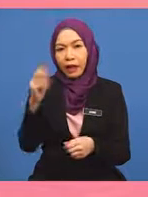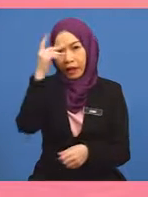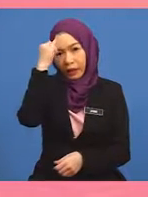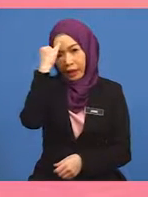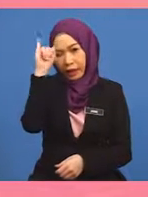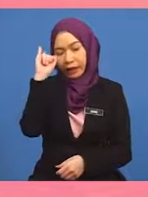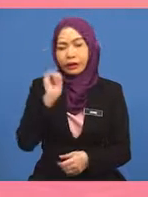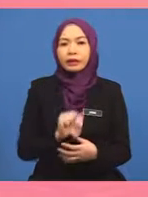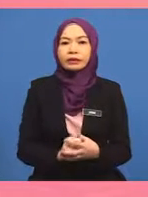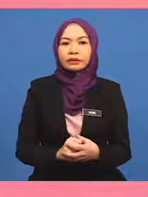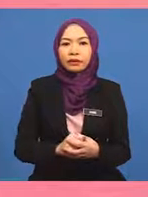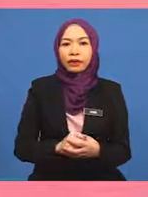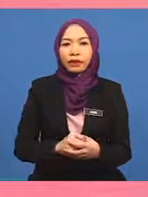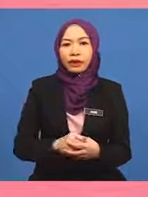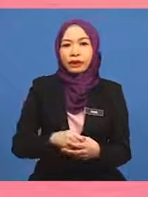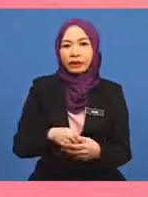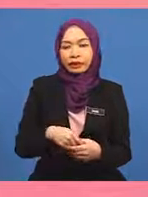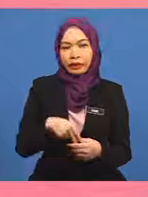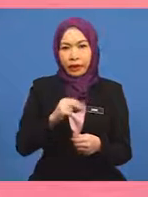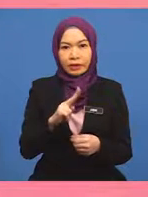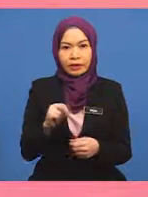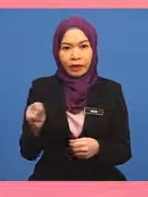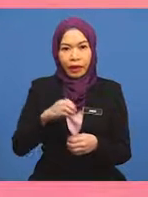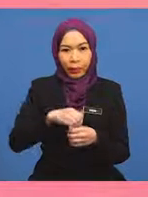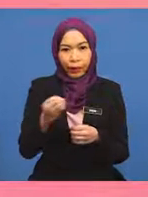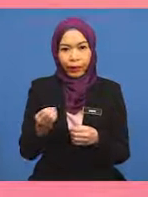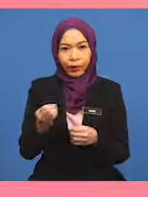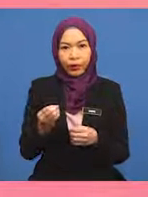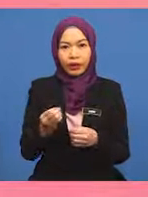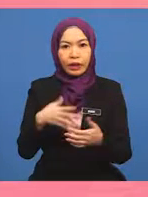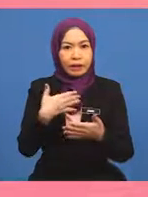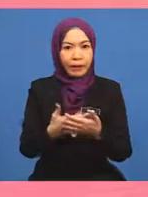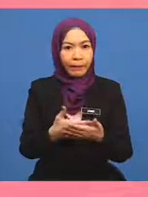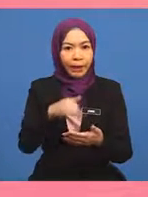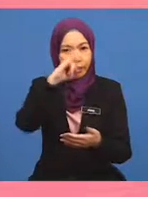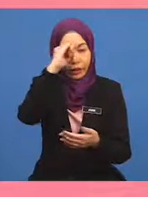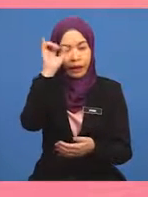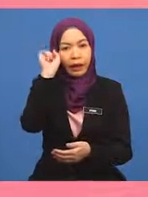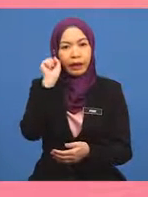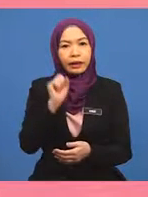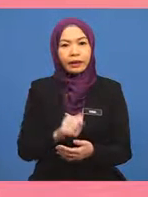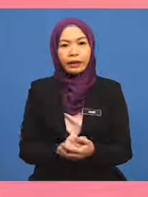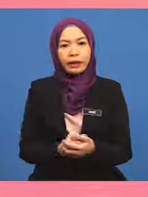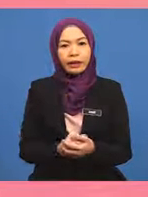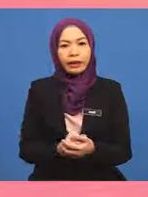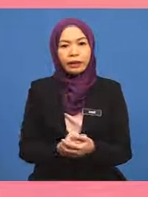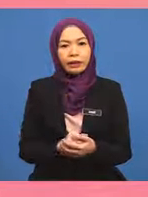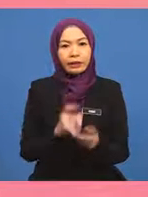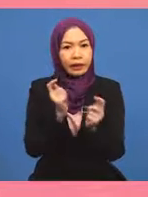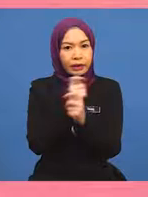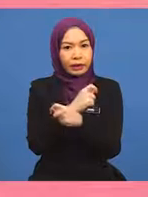Penghasilan produk bermula dengan menyampaikan idea tentang produk dalam